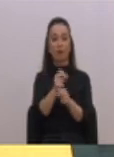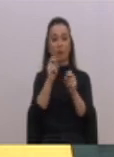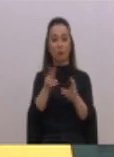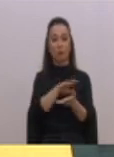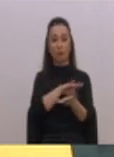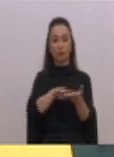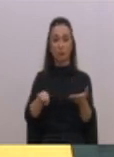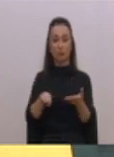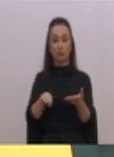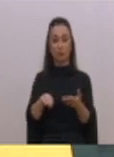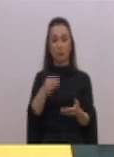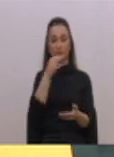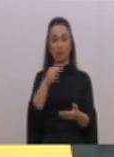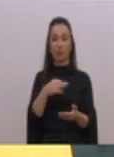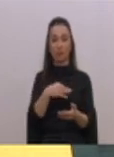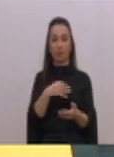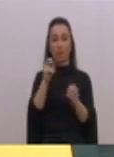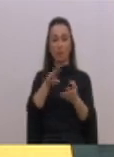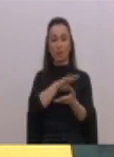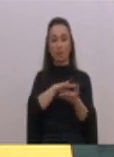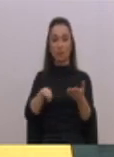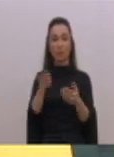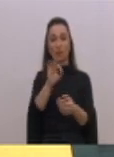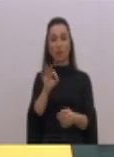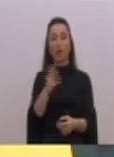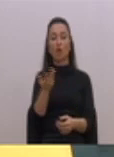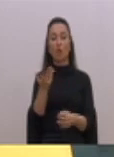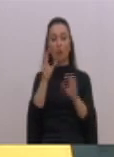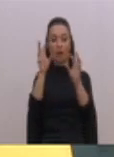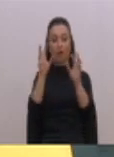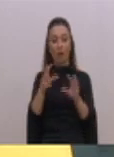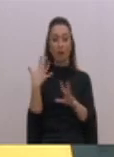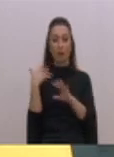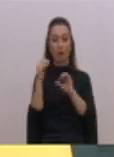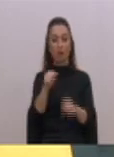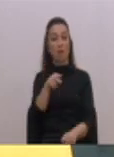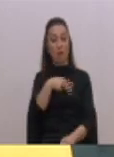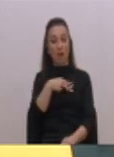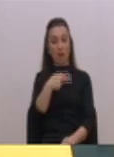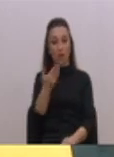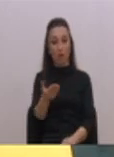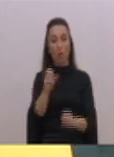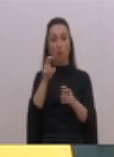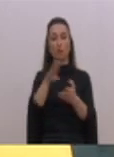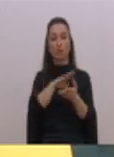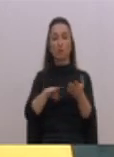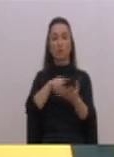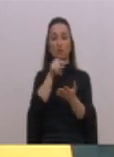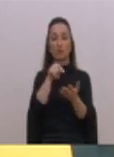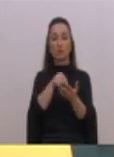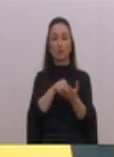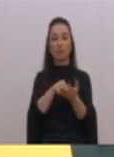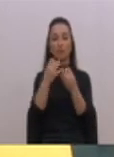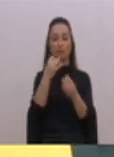უსაფრთხოების გამტკიცებისთვის? მითხარით უსაფრთხოების შესახებ, რომელიმე კანონს დაუჭერეთ ხარი ამ პარლამენტში, უსაფრთხოების